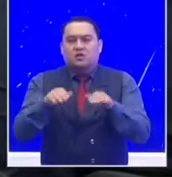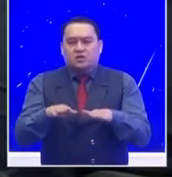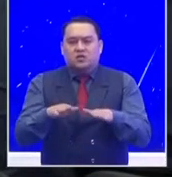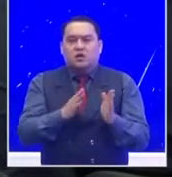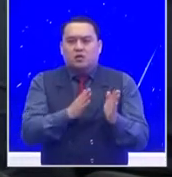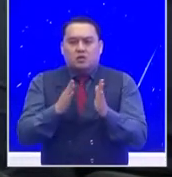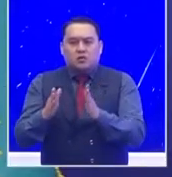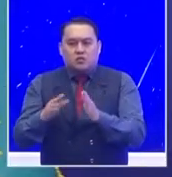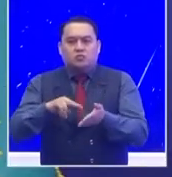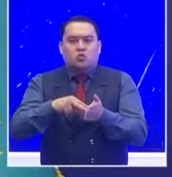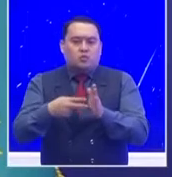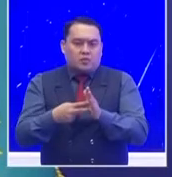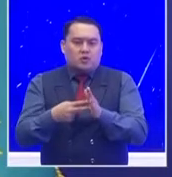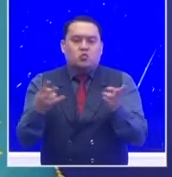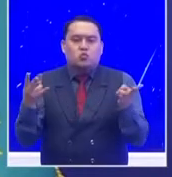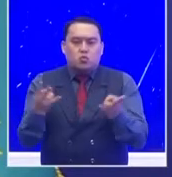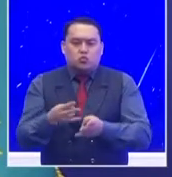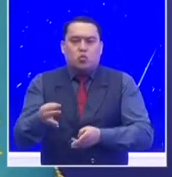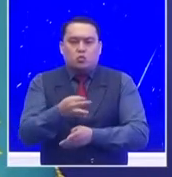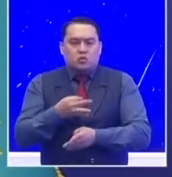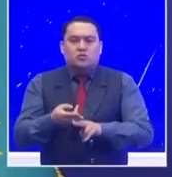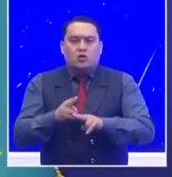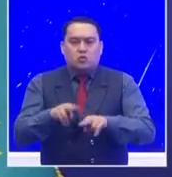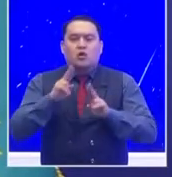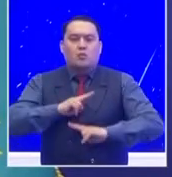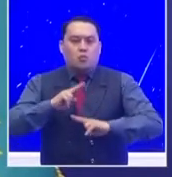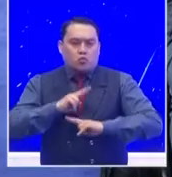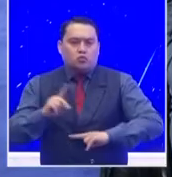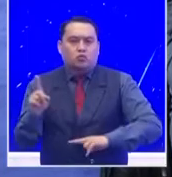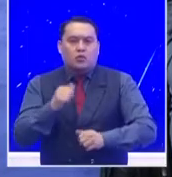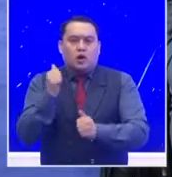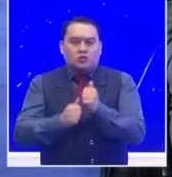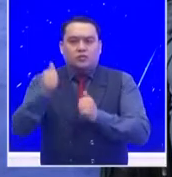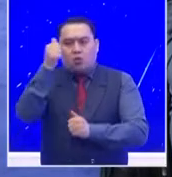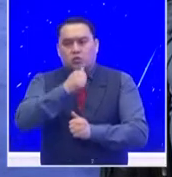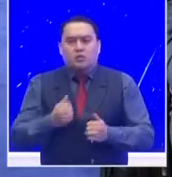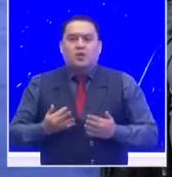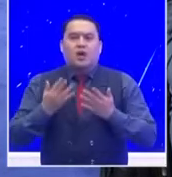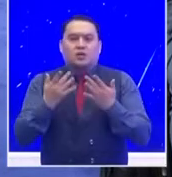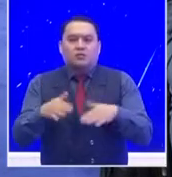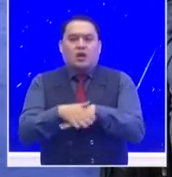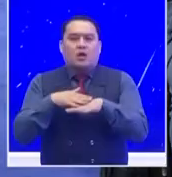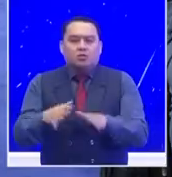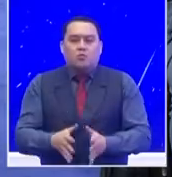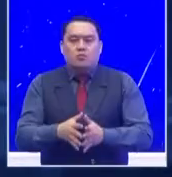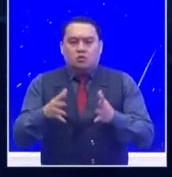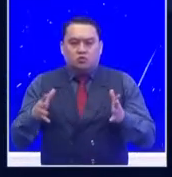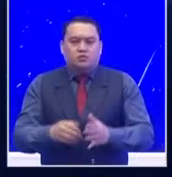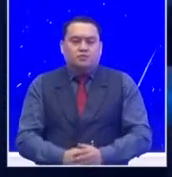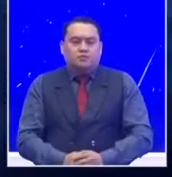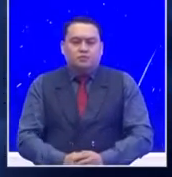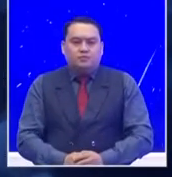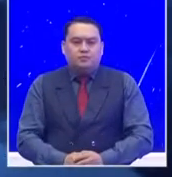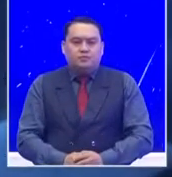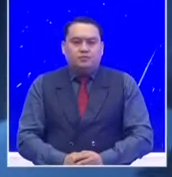четко обозначить их суть. А власти области и регионов для того и работают, чтобы с каждым годом потребности у населения становилось меньше. Дамир